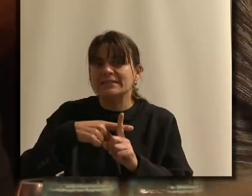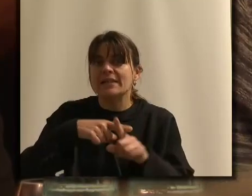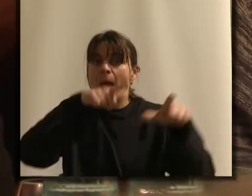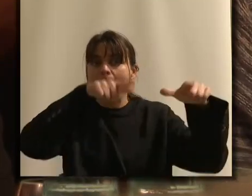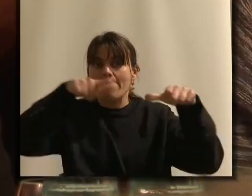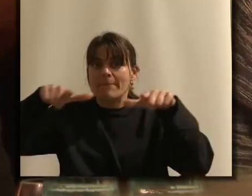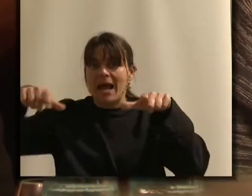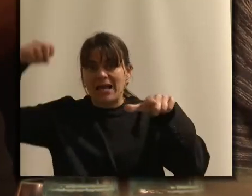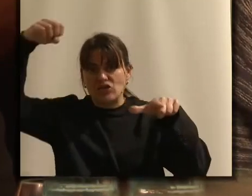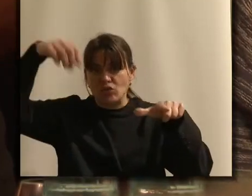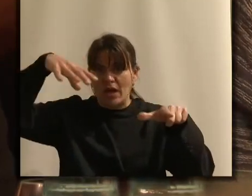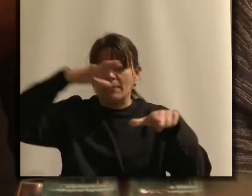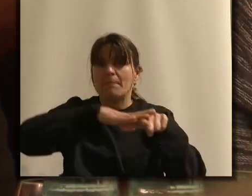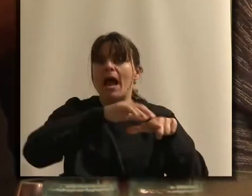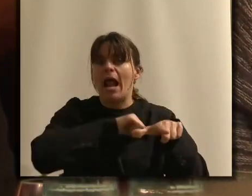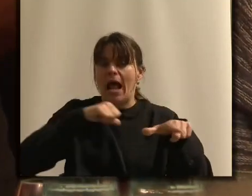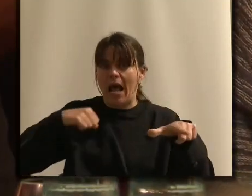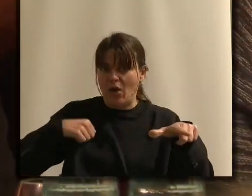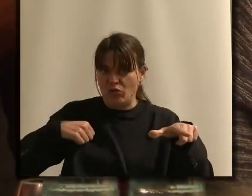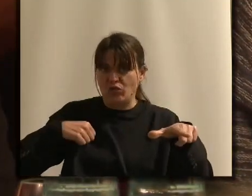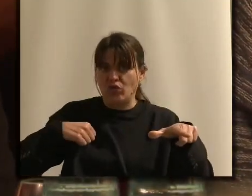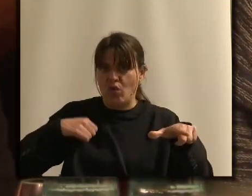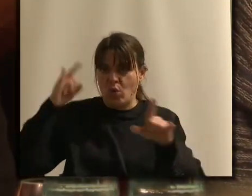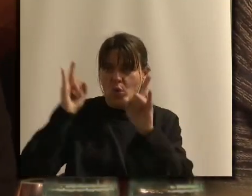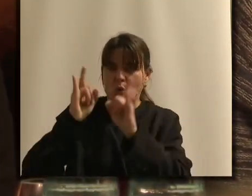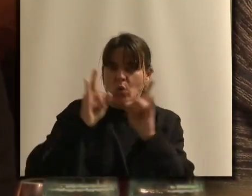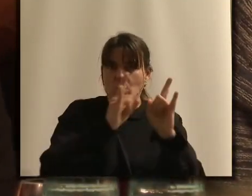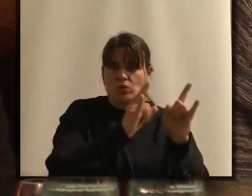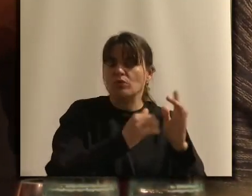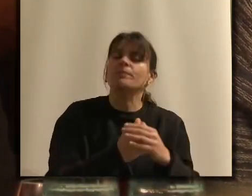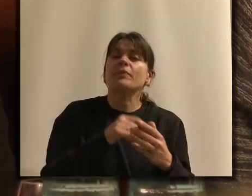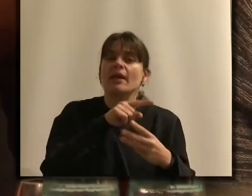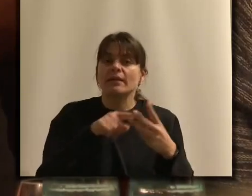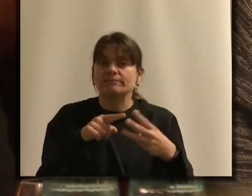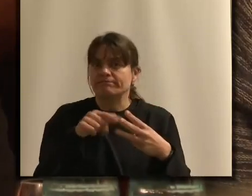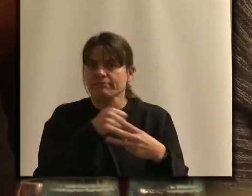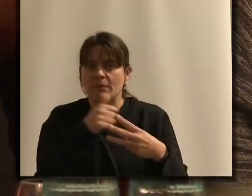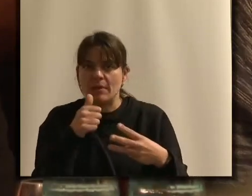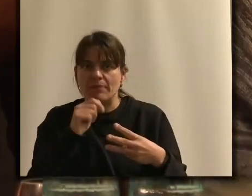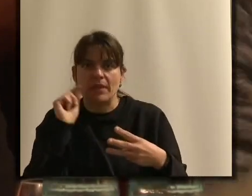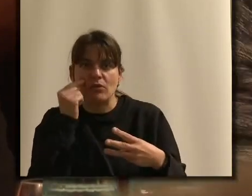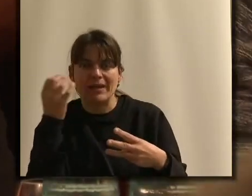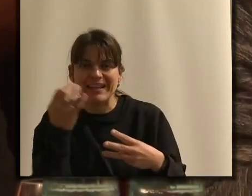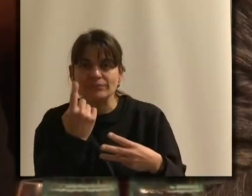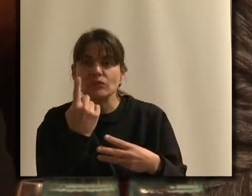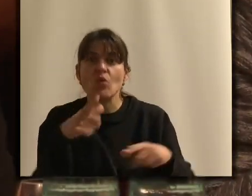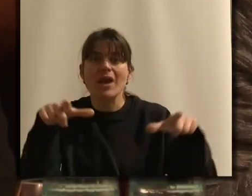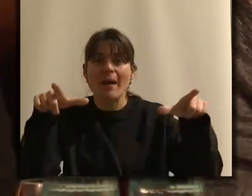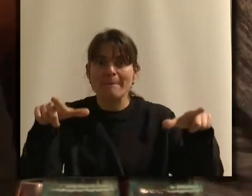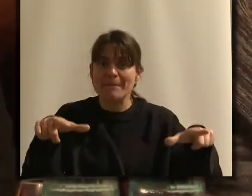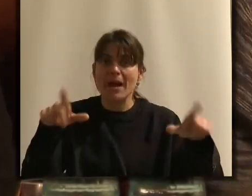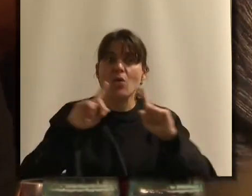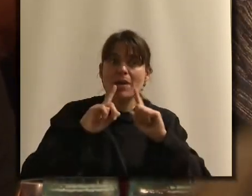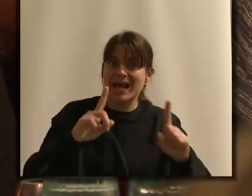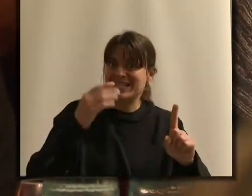fotovoltaiques per autoconsum. Si en aquests tres punts els admetem, bueno, el primer, hem descobert que hi ha una placa ja